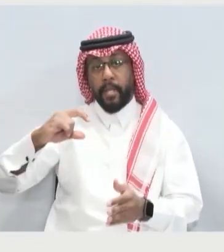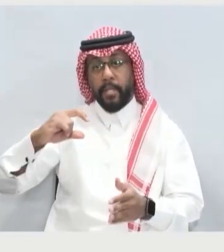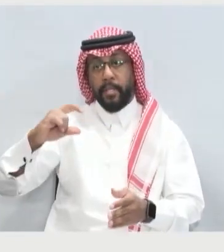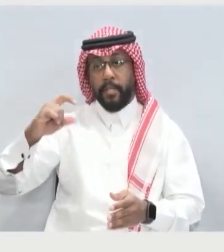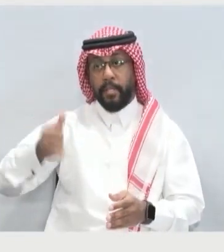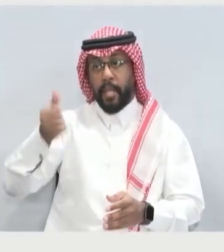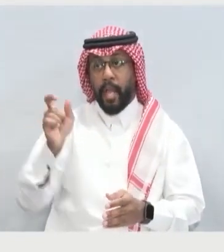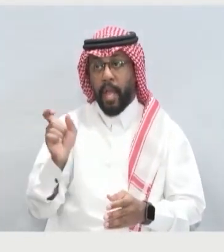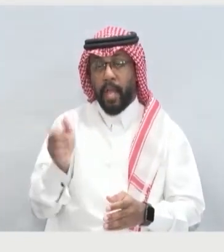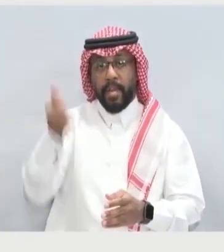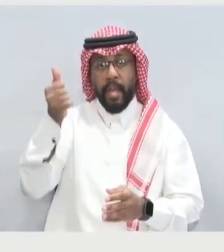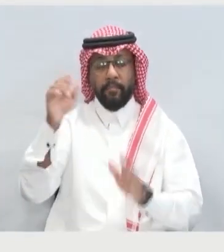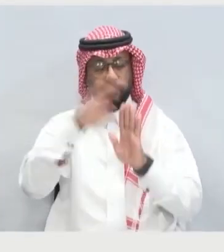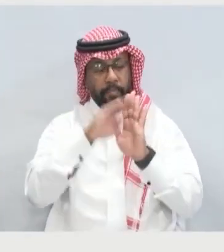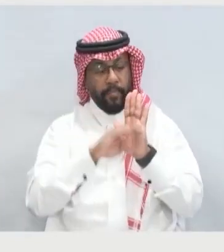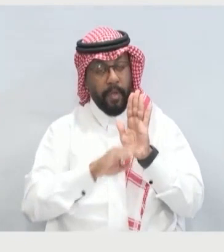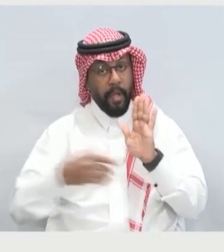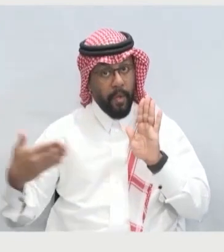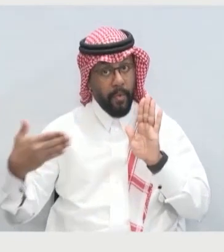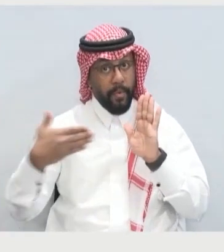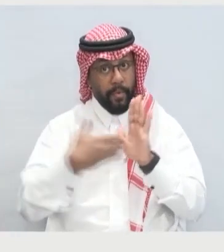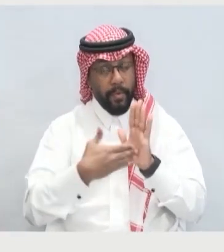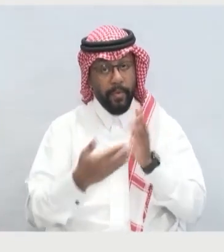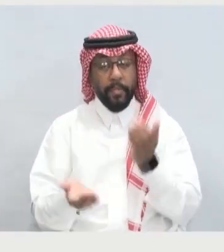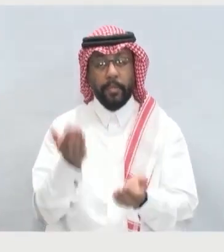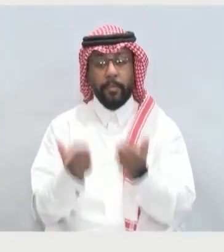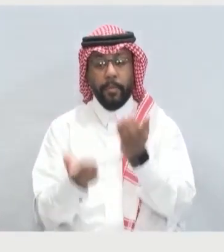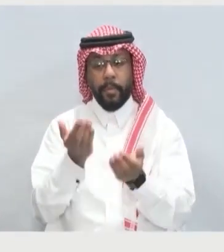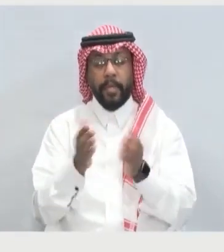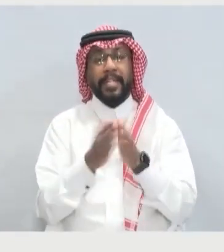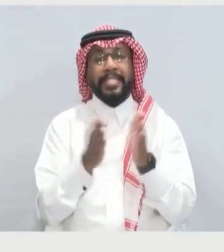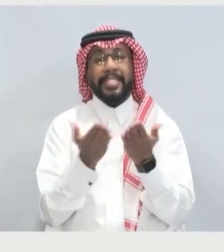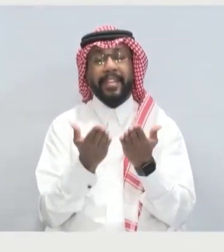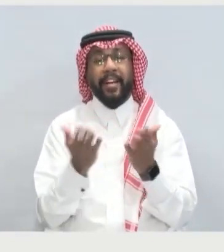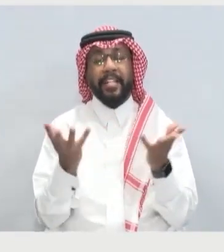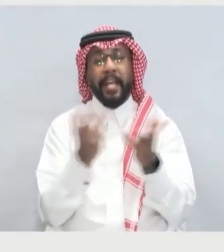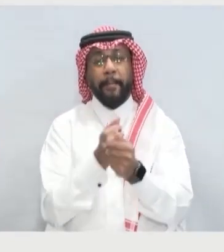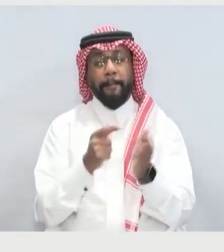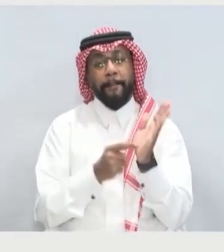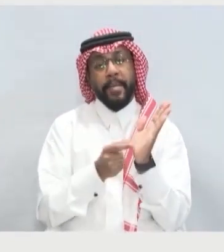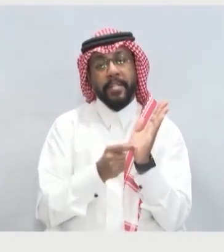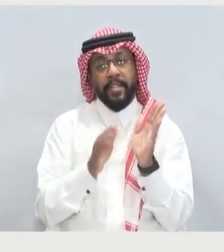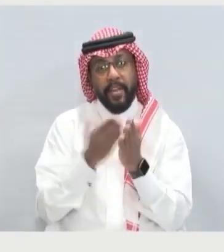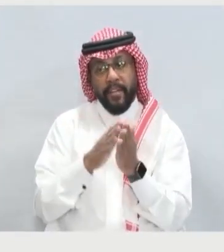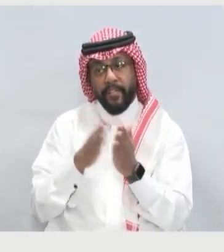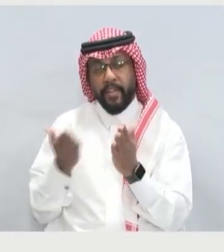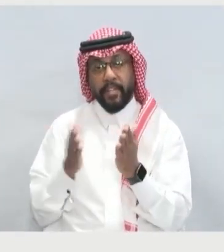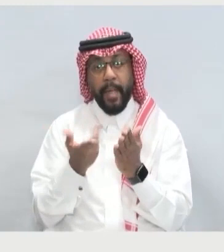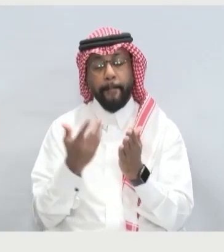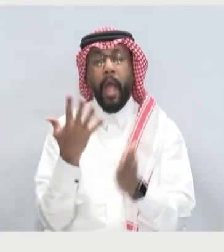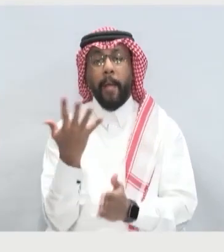على درس اليوم من خلال هذه الميزانيه في صفحه 55 لدينا هذا المثال دعونا نقرب الصوره لكي